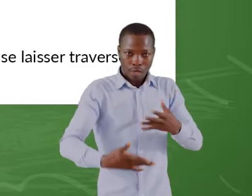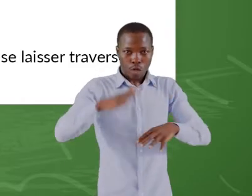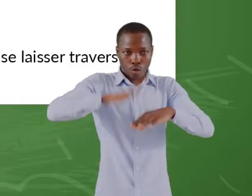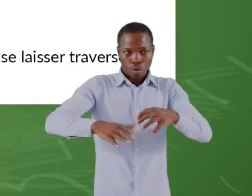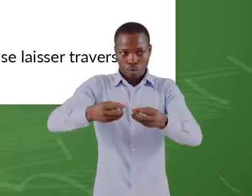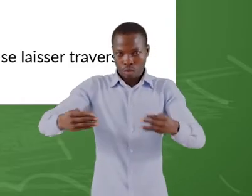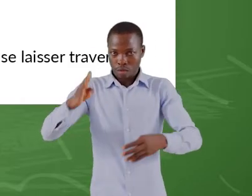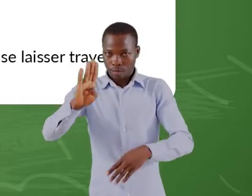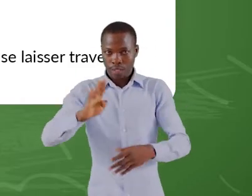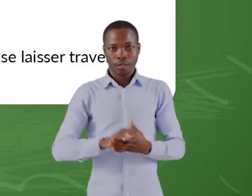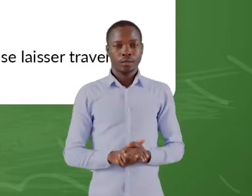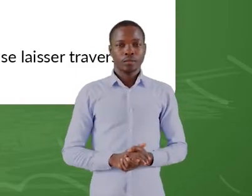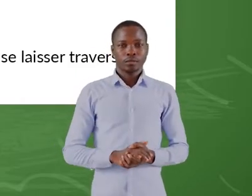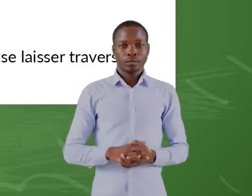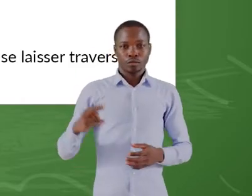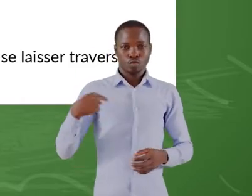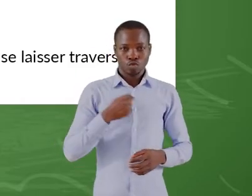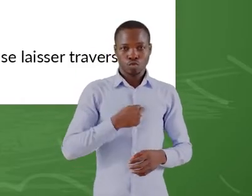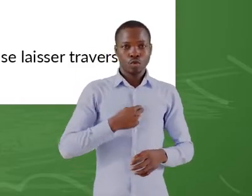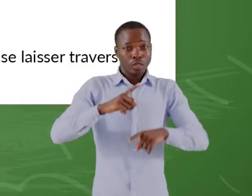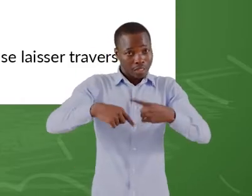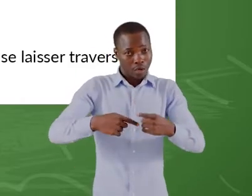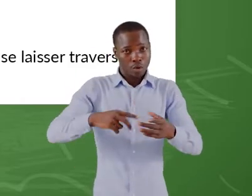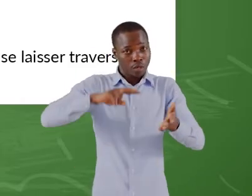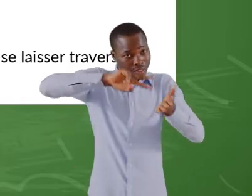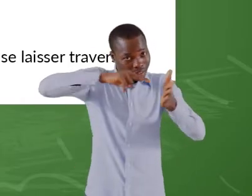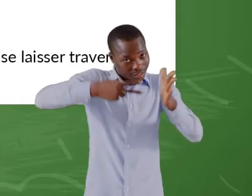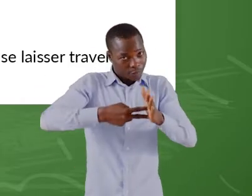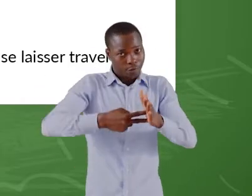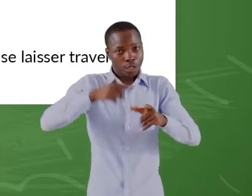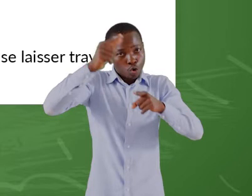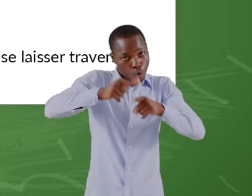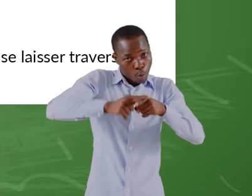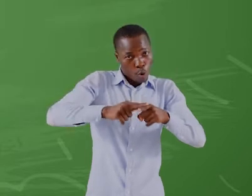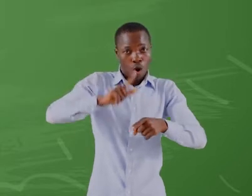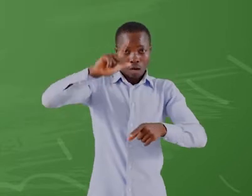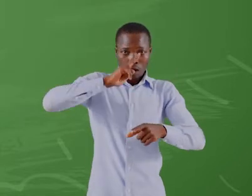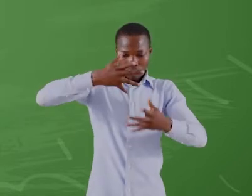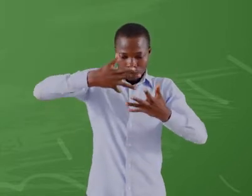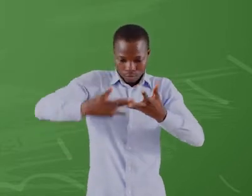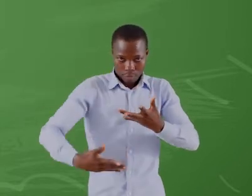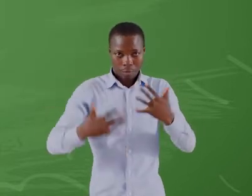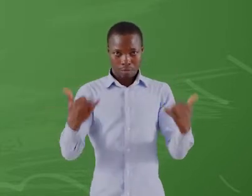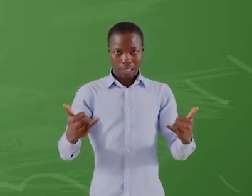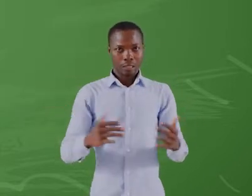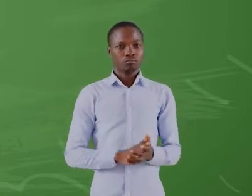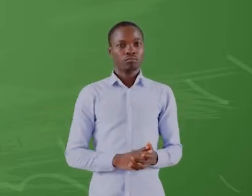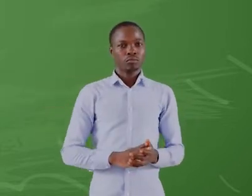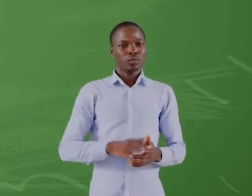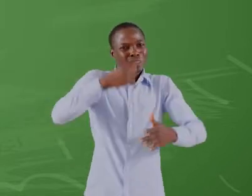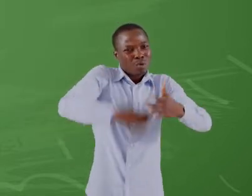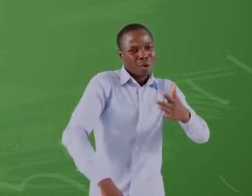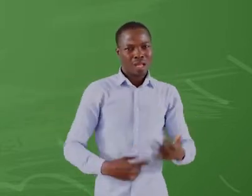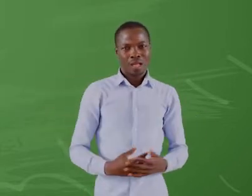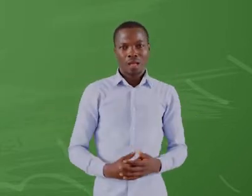B. Nous allons déduire la notion de perméabilité. La perméabilité